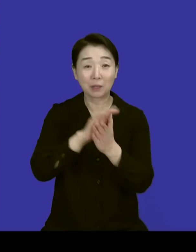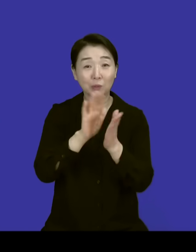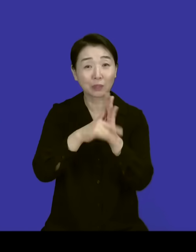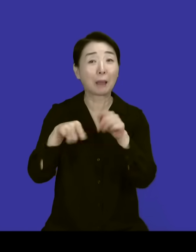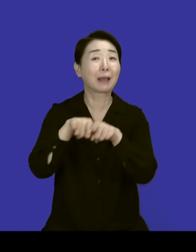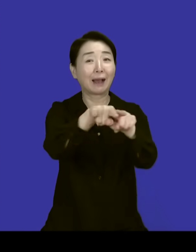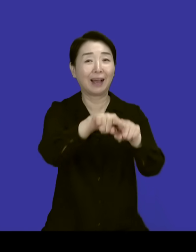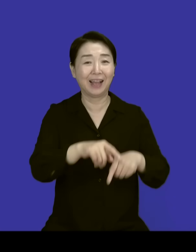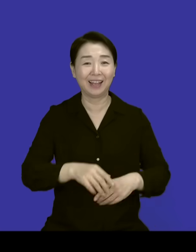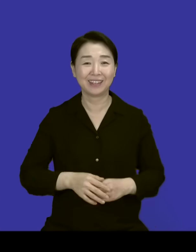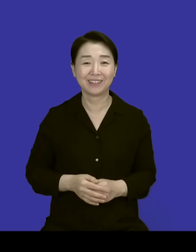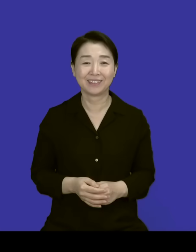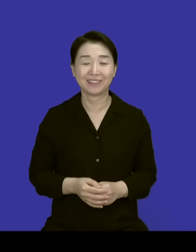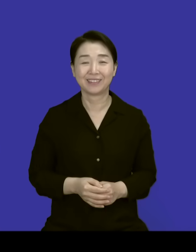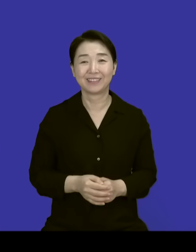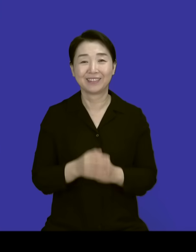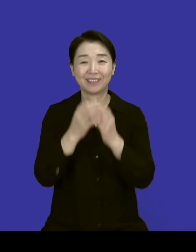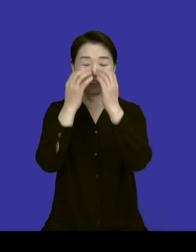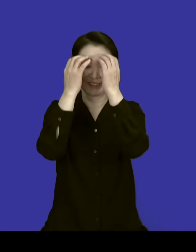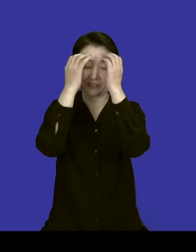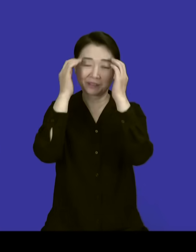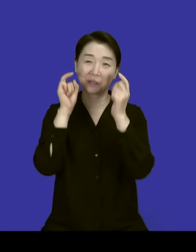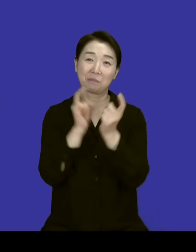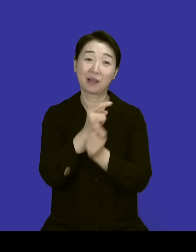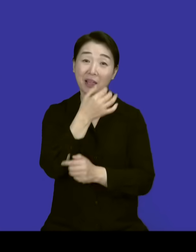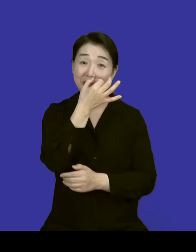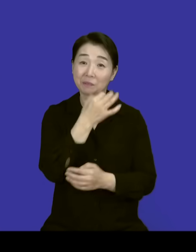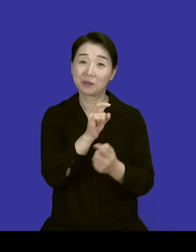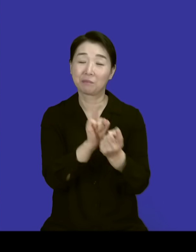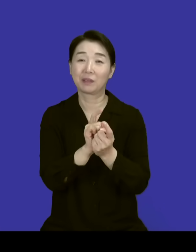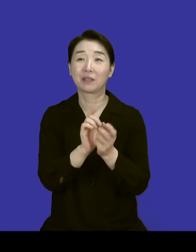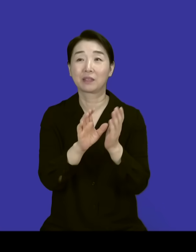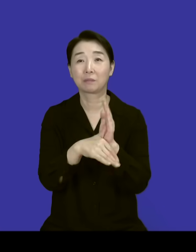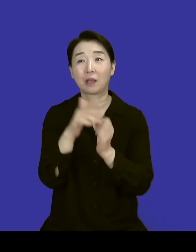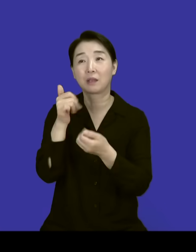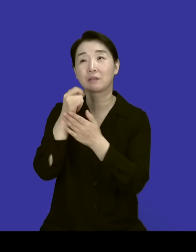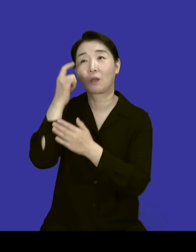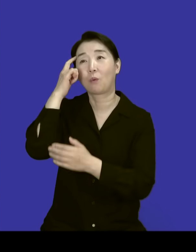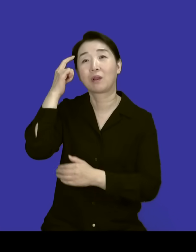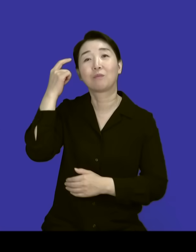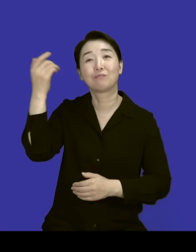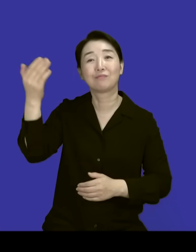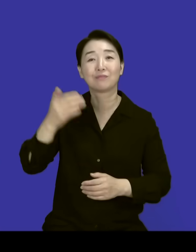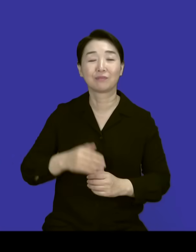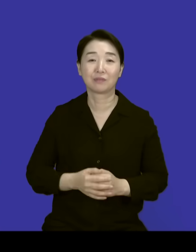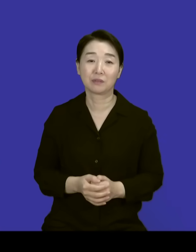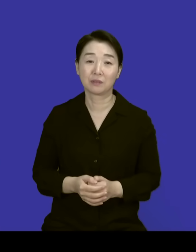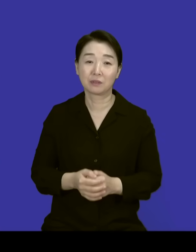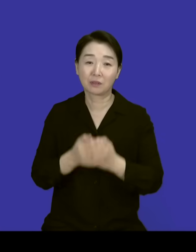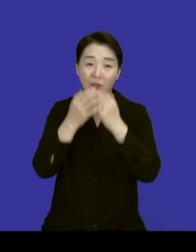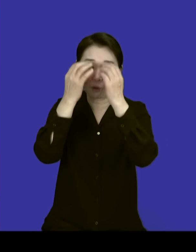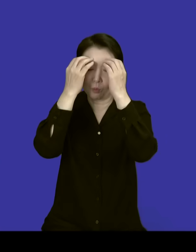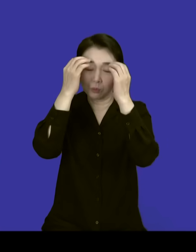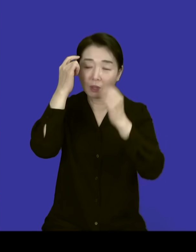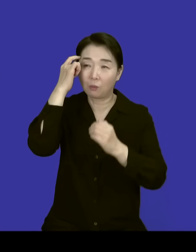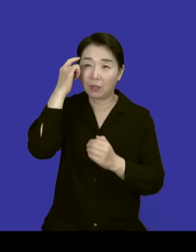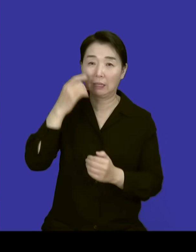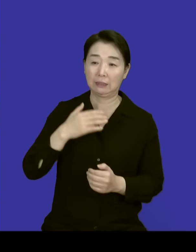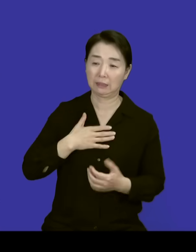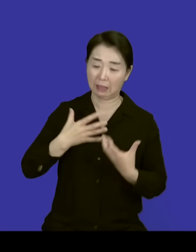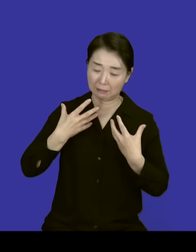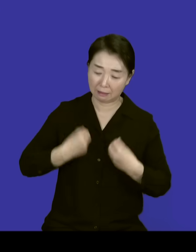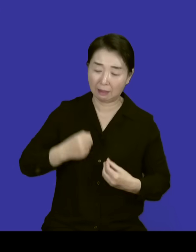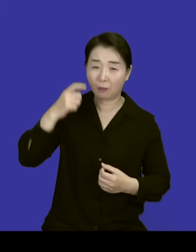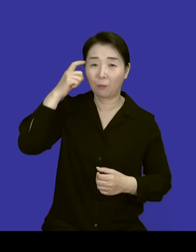가세요. 우리가 고난을 당하고 힘든 일을 경험할 때마다 하나님께 왜라고 묻잖아요. 왜 네. 나에게 이런 고난을 또 왜 나에게 이런 시련을